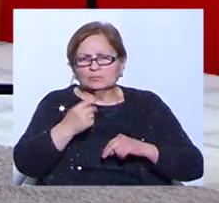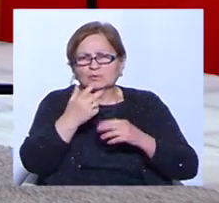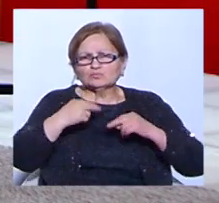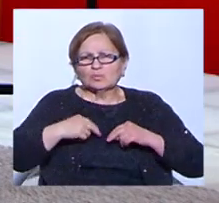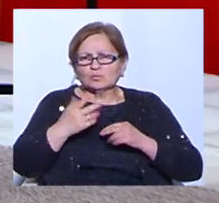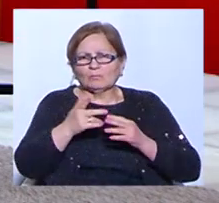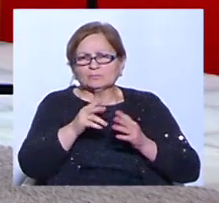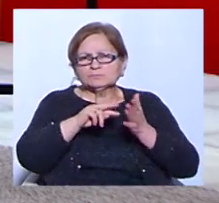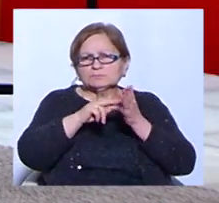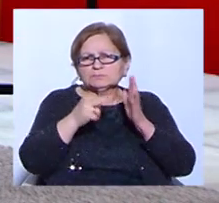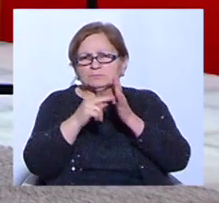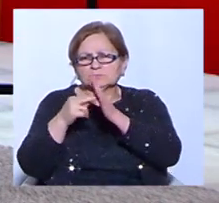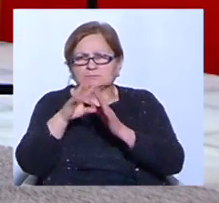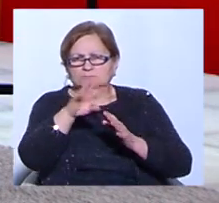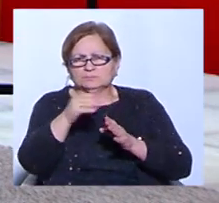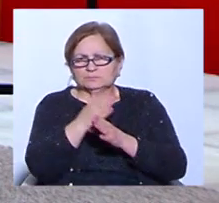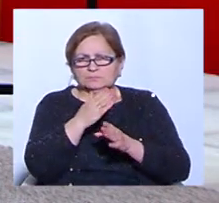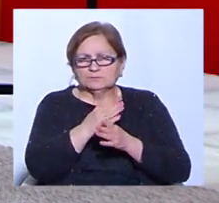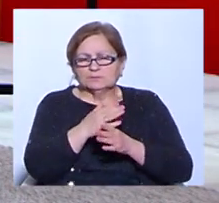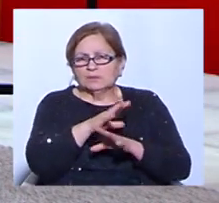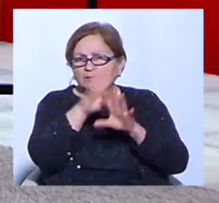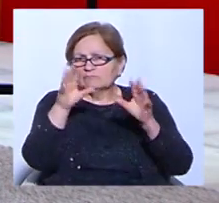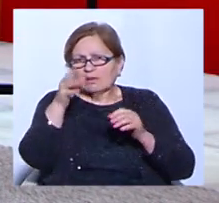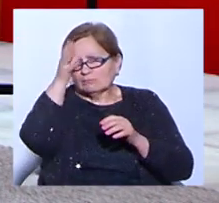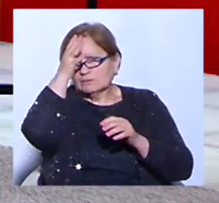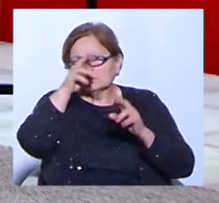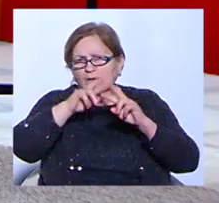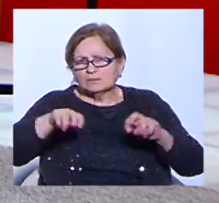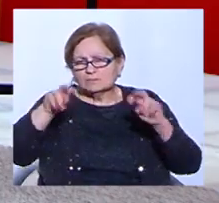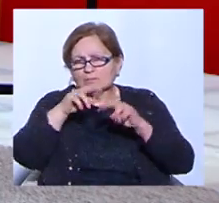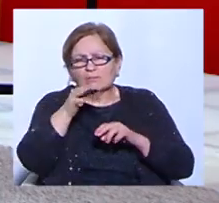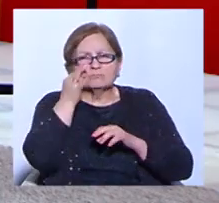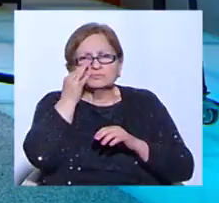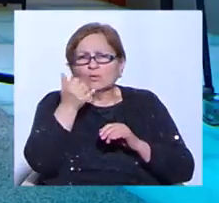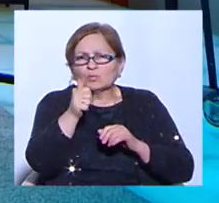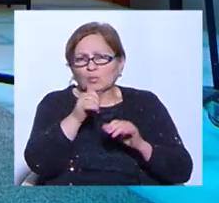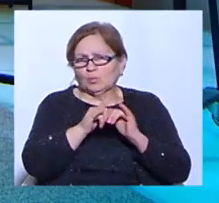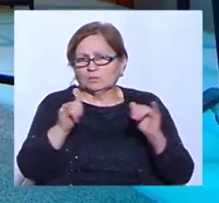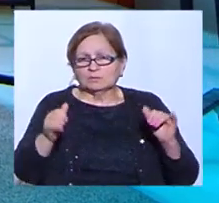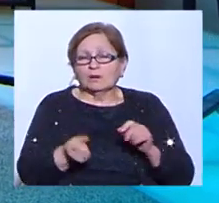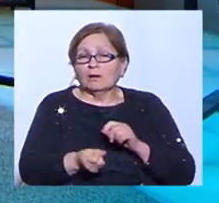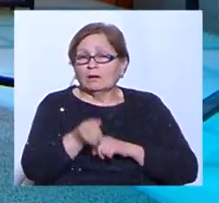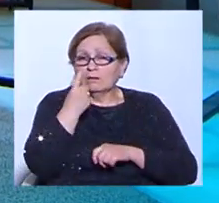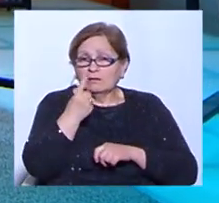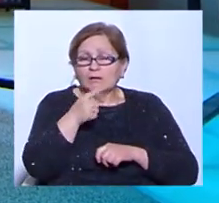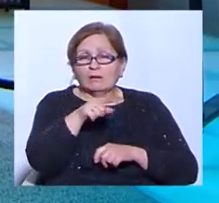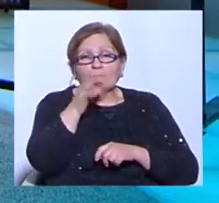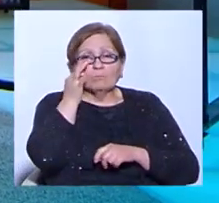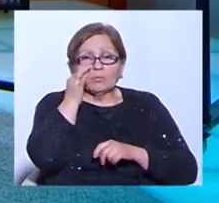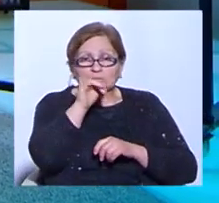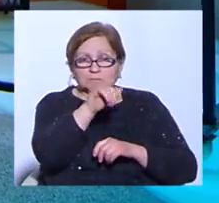დიდი შესწავლი მსჯელობის და შესწავლის საგანია ხოლმე, როგორ აზროვნები და როგორ იქცევიან ფუტკრები. აღმოჩნდა, რომ